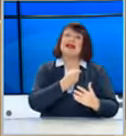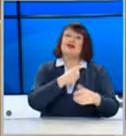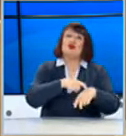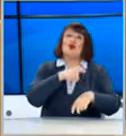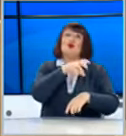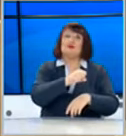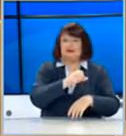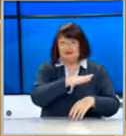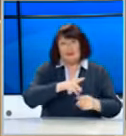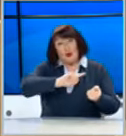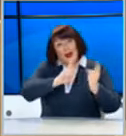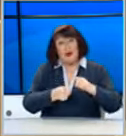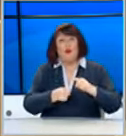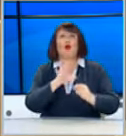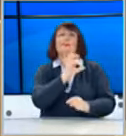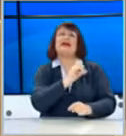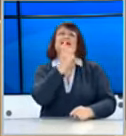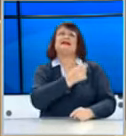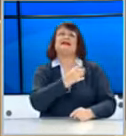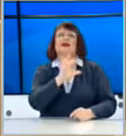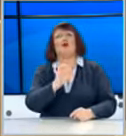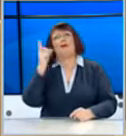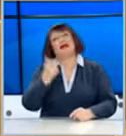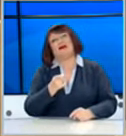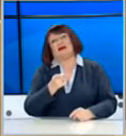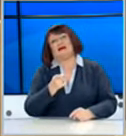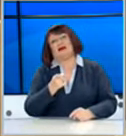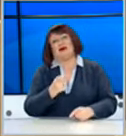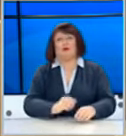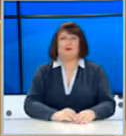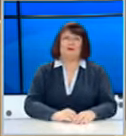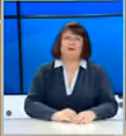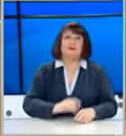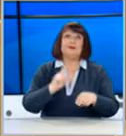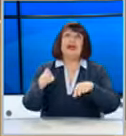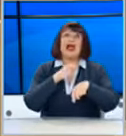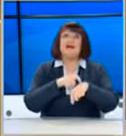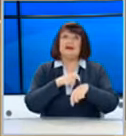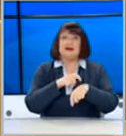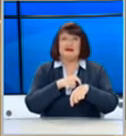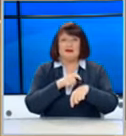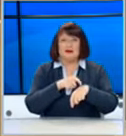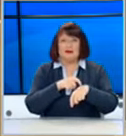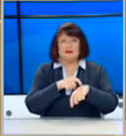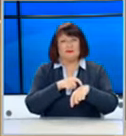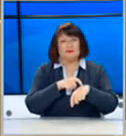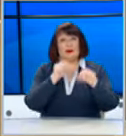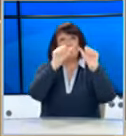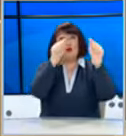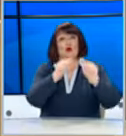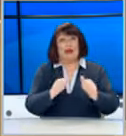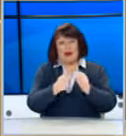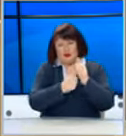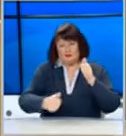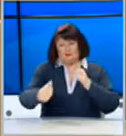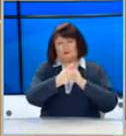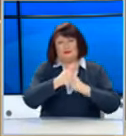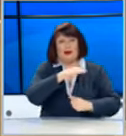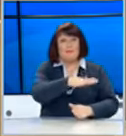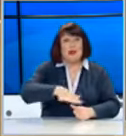της καταστολής. Ειδικότερα οι άμεσες αλλαγές που προτείνουμε στο υφιστάμενο μοντέλο πρόληψης είναι προτεραιοποίηση